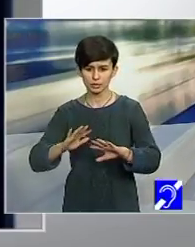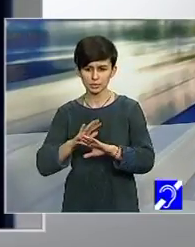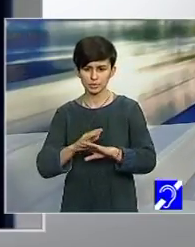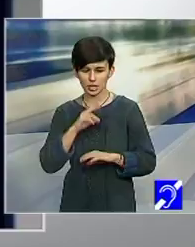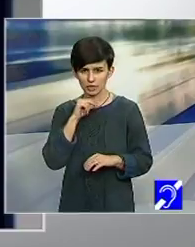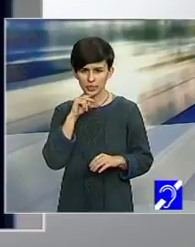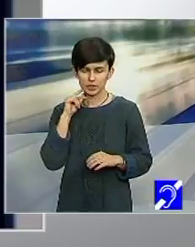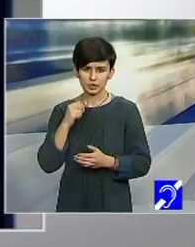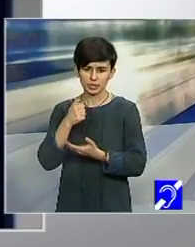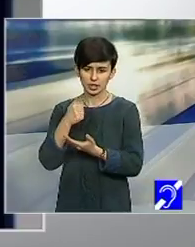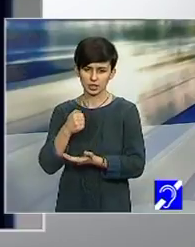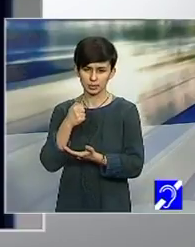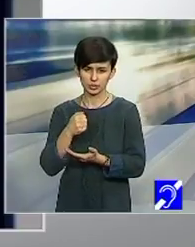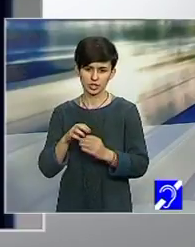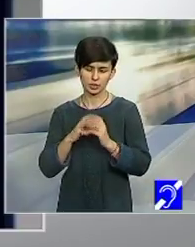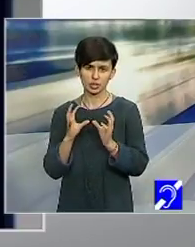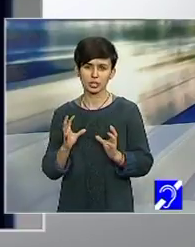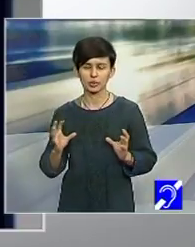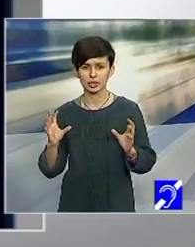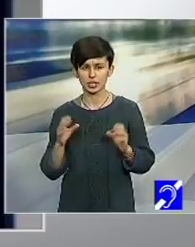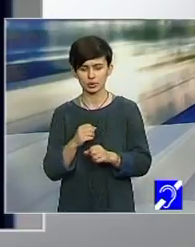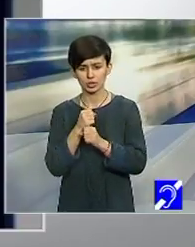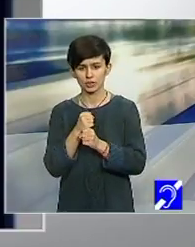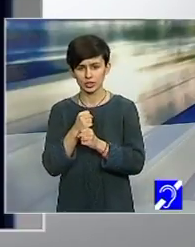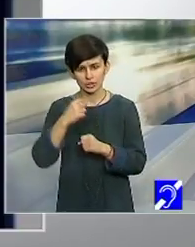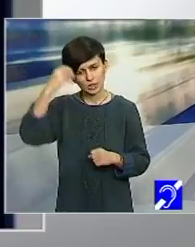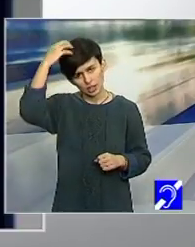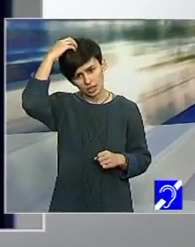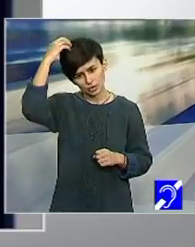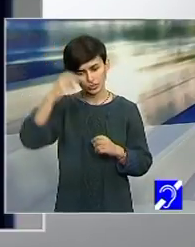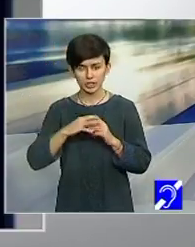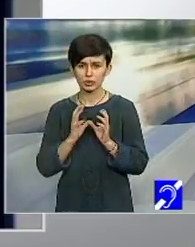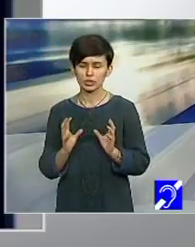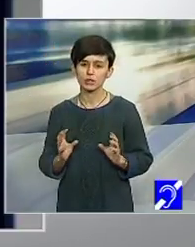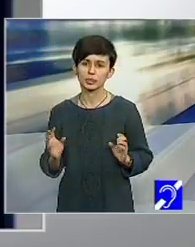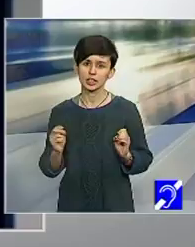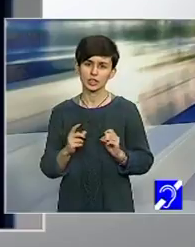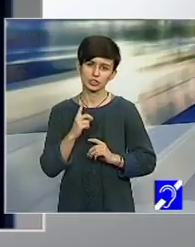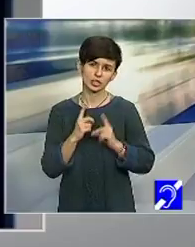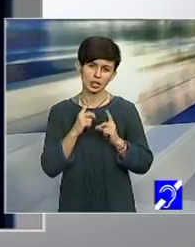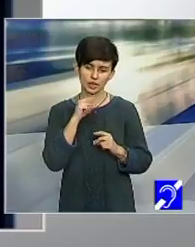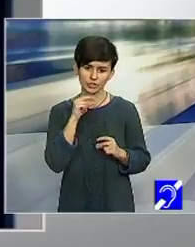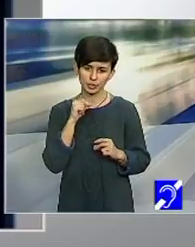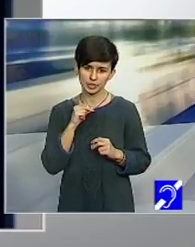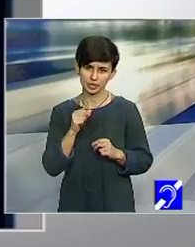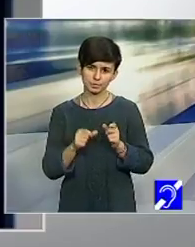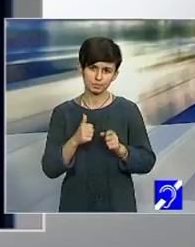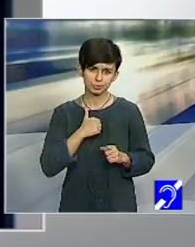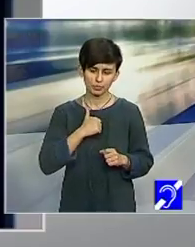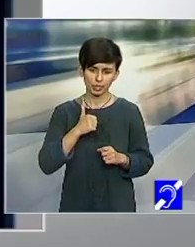României, deci fonduri de la Guvernul României, și când mă refer la zona